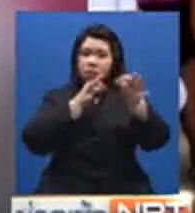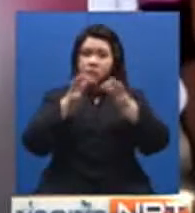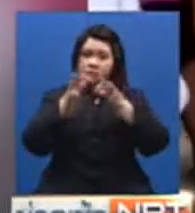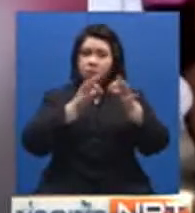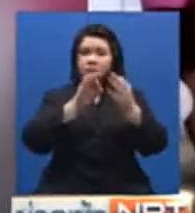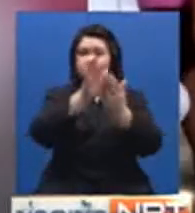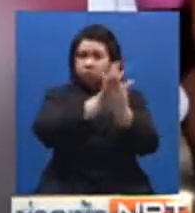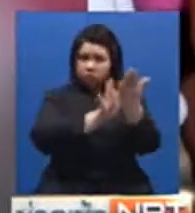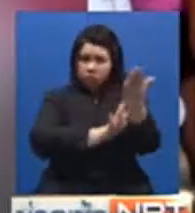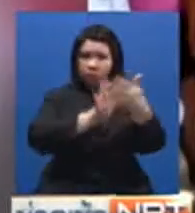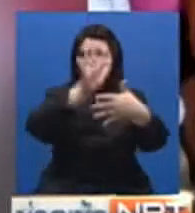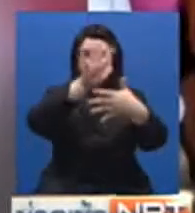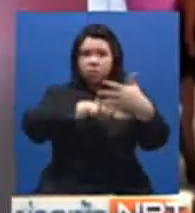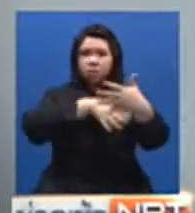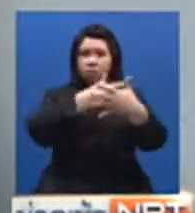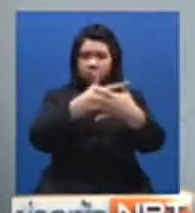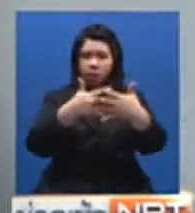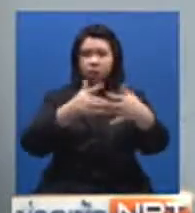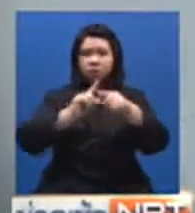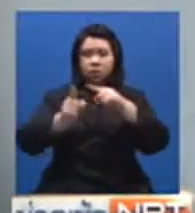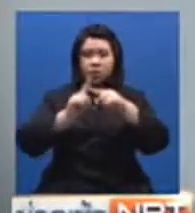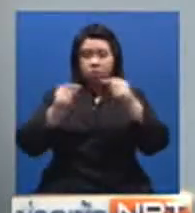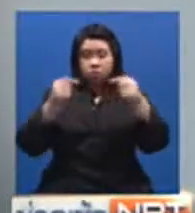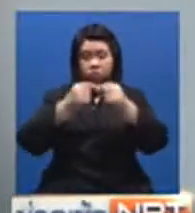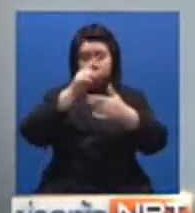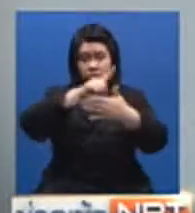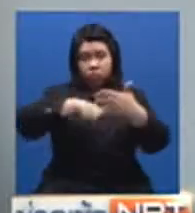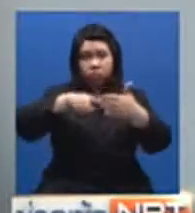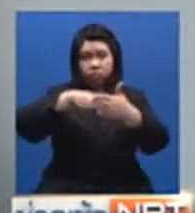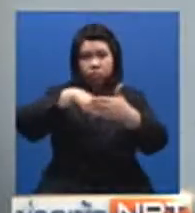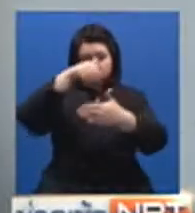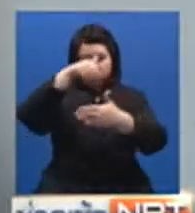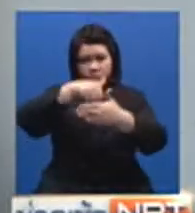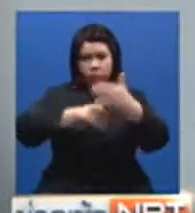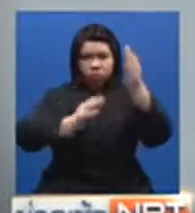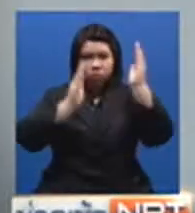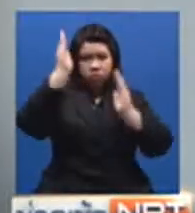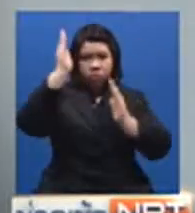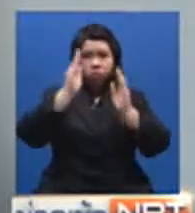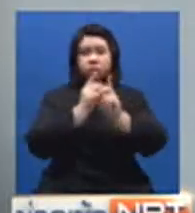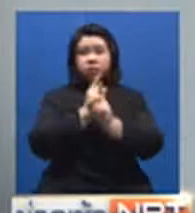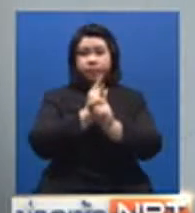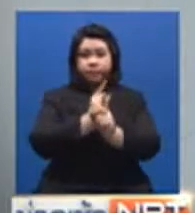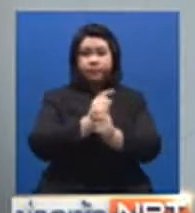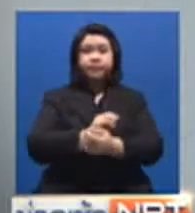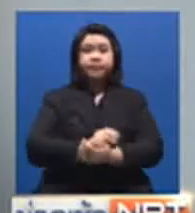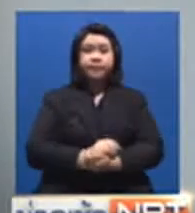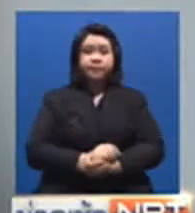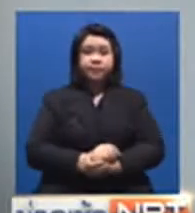มถึงโรดแมปเพื่อเดินหน้าเข้าสู่การเลือกตั้งตามระบอบประชาธิปไตยต่อนานาชาติด้วย